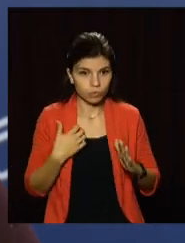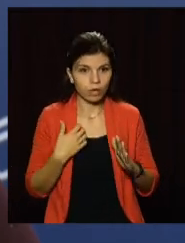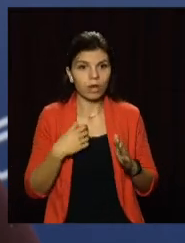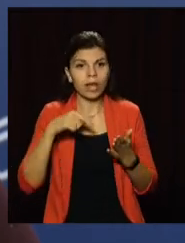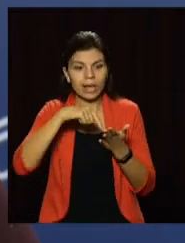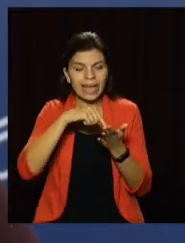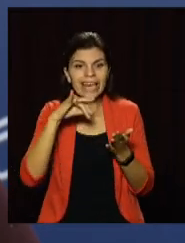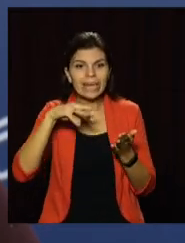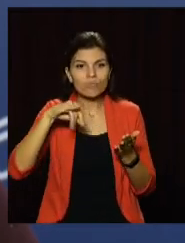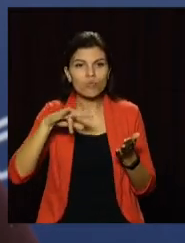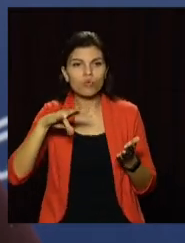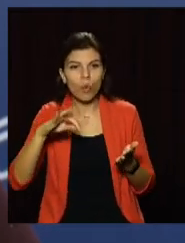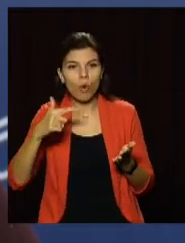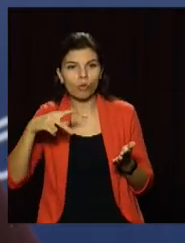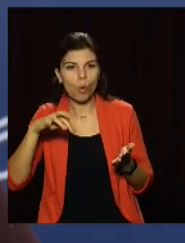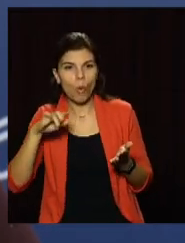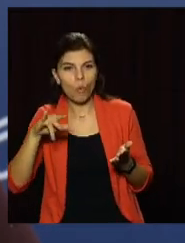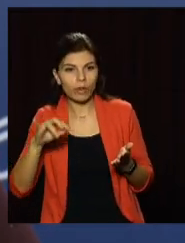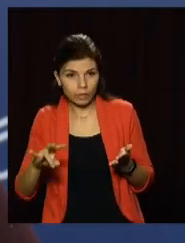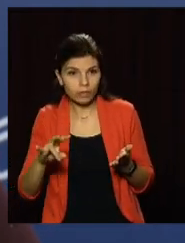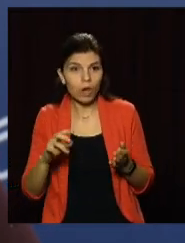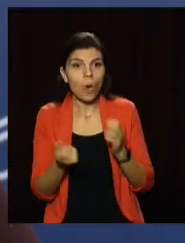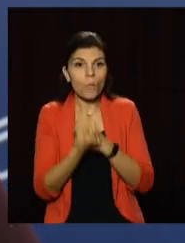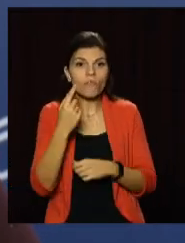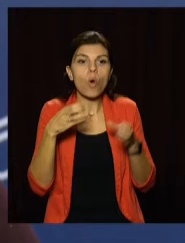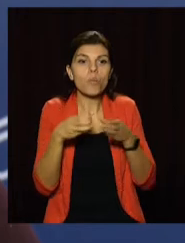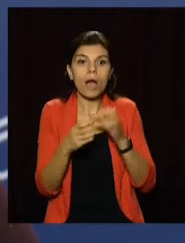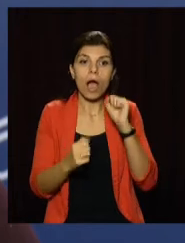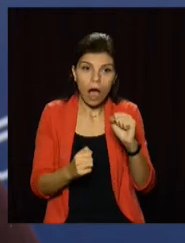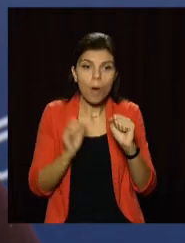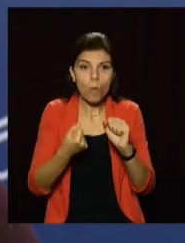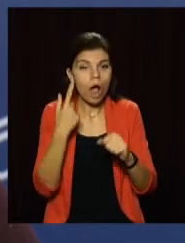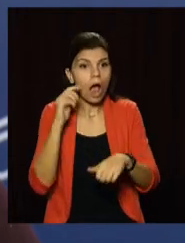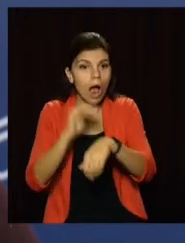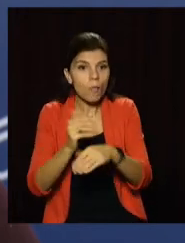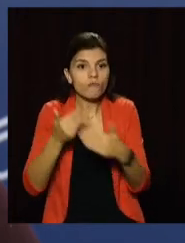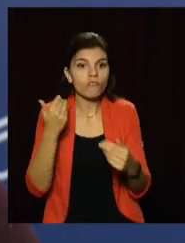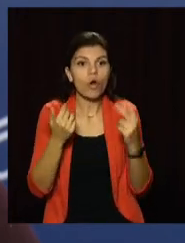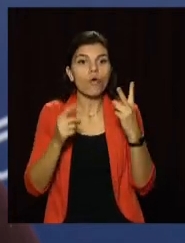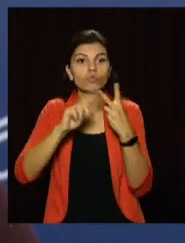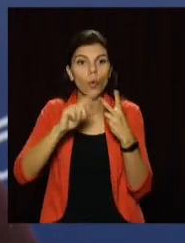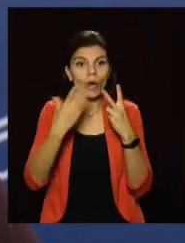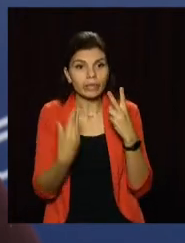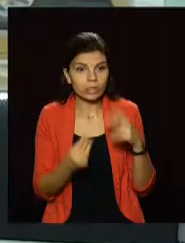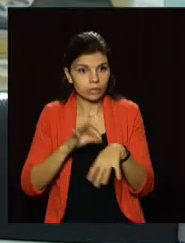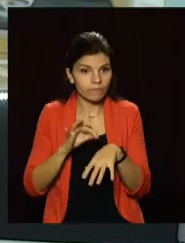Імуноглобуліни самими першими з'являються імуноглобуліни А, їх можна визначити від другого дня